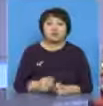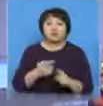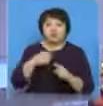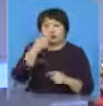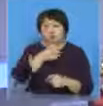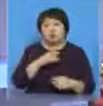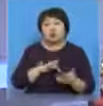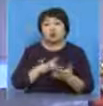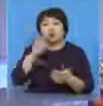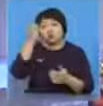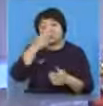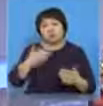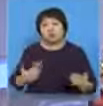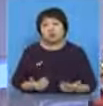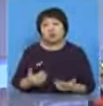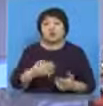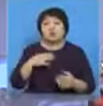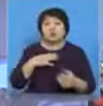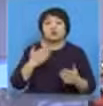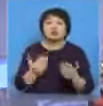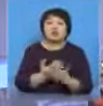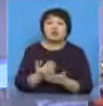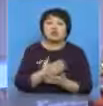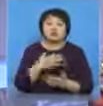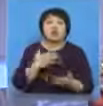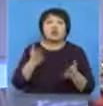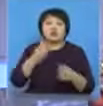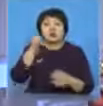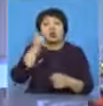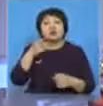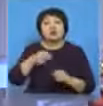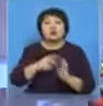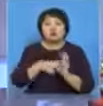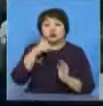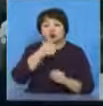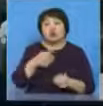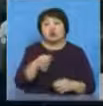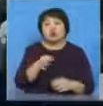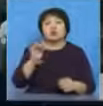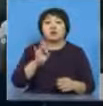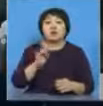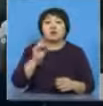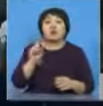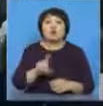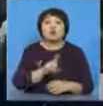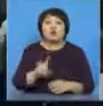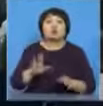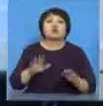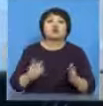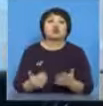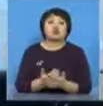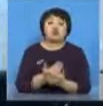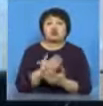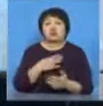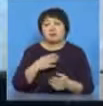Биылғы жыл өңірдің мәдени өмірінде де елеулі жаңалықтармен есте қалды. 2018 жылы облыстық тарихи өлкетану музейінің жаңа